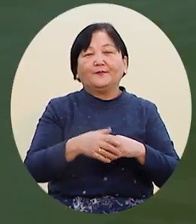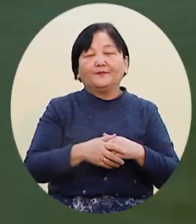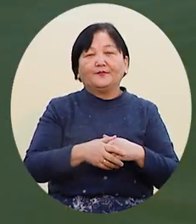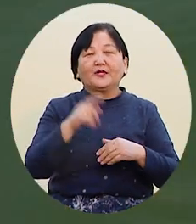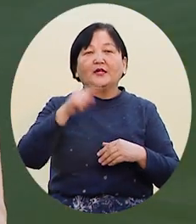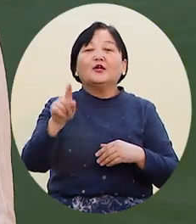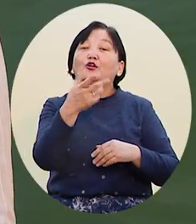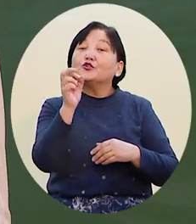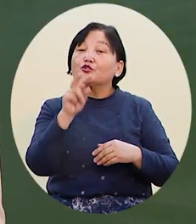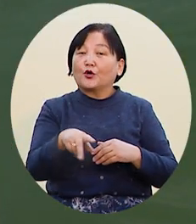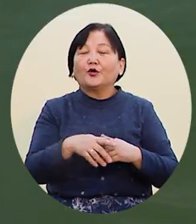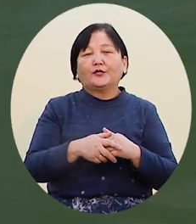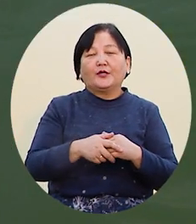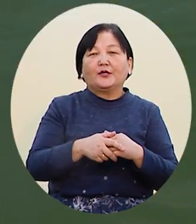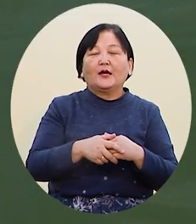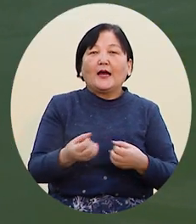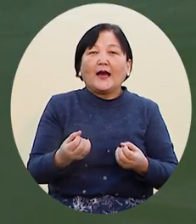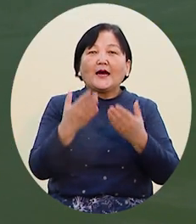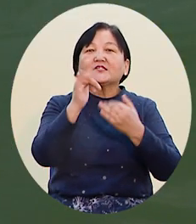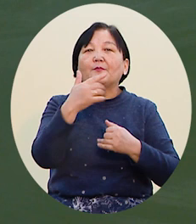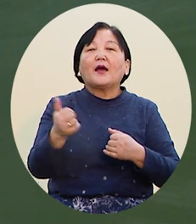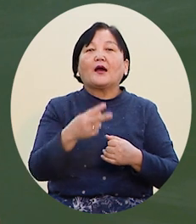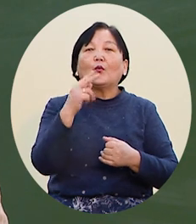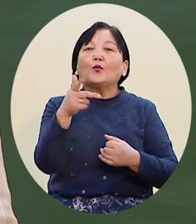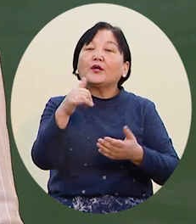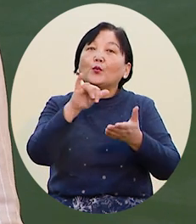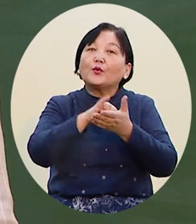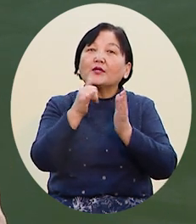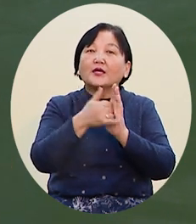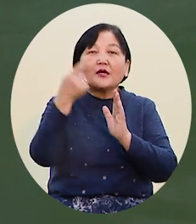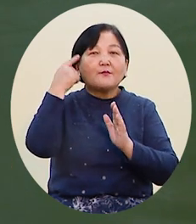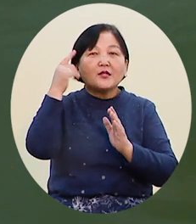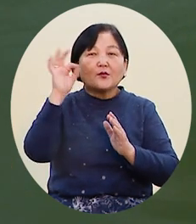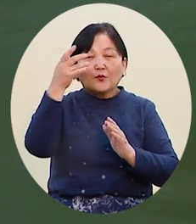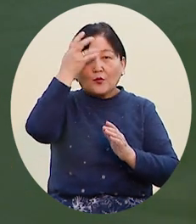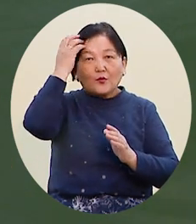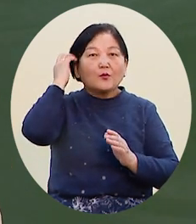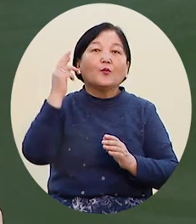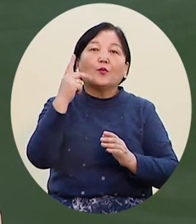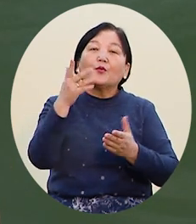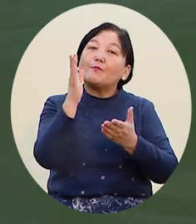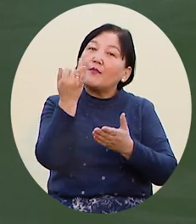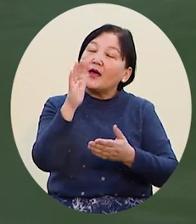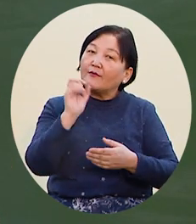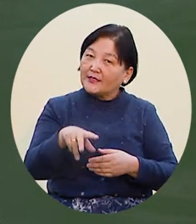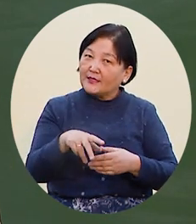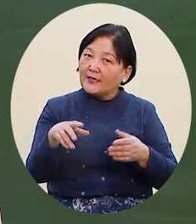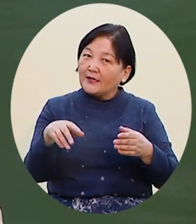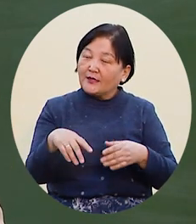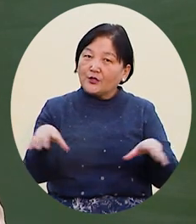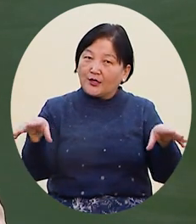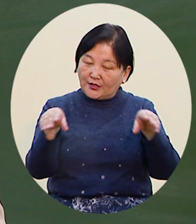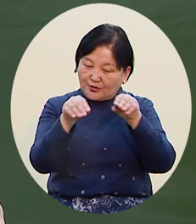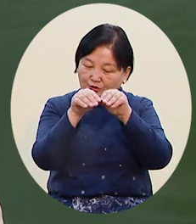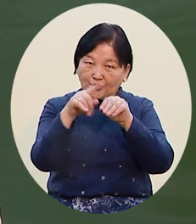дээр гарч байгаа одоо үгийн утгыг нь мэдхгүй үг байвал бүгдээрээ одоо зохиолынхаа хам орчноос